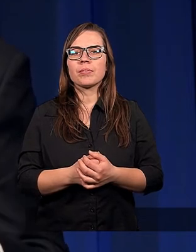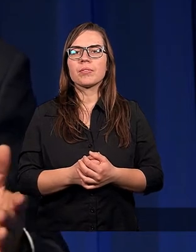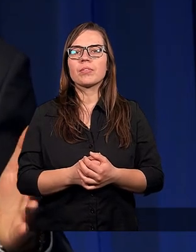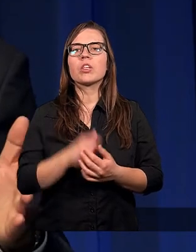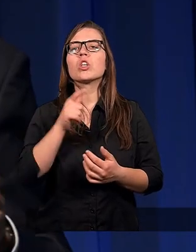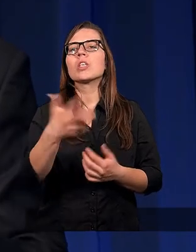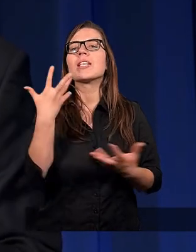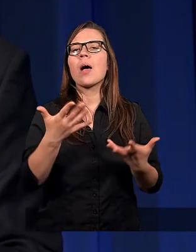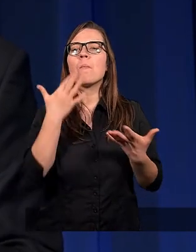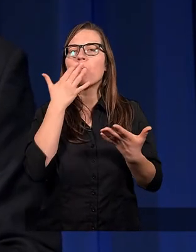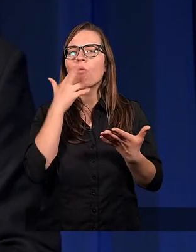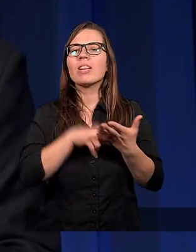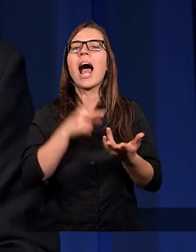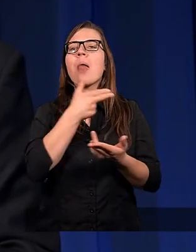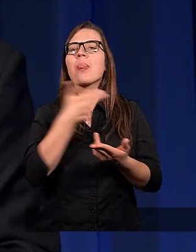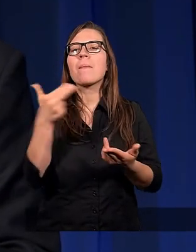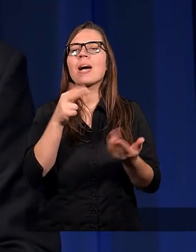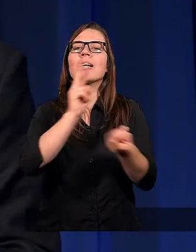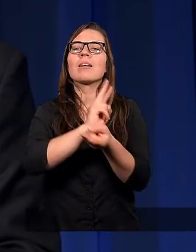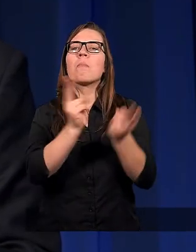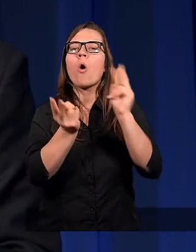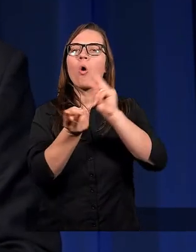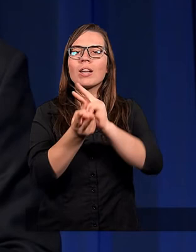Chciałbym dzisiaj mówić na temat spotkania z Bogiem.